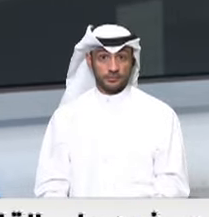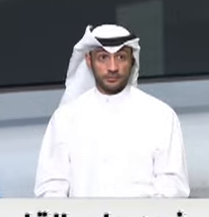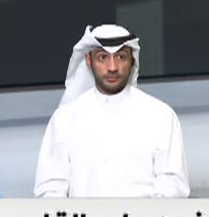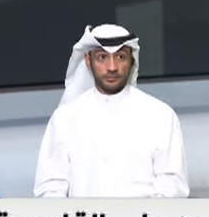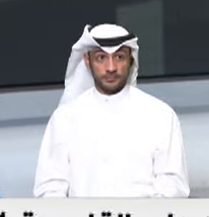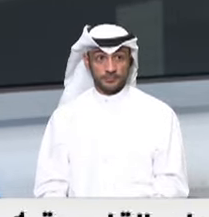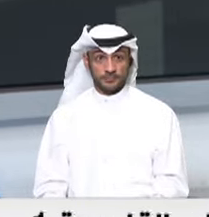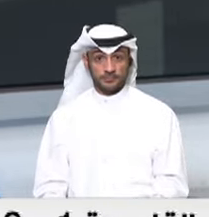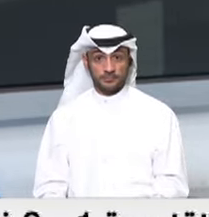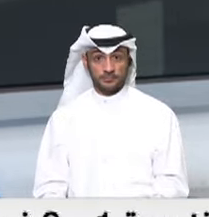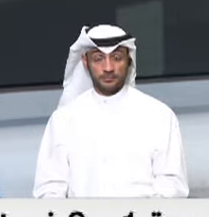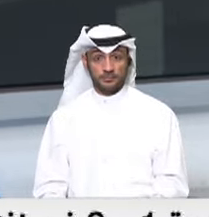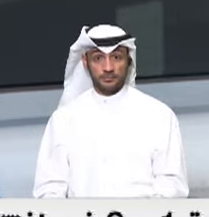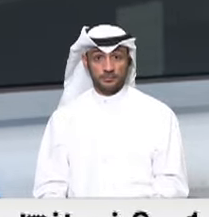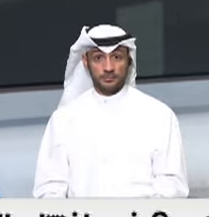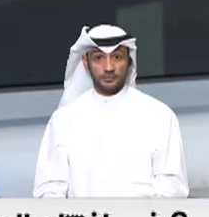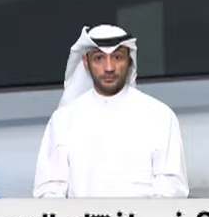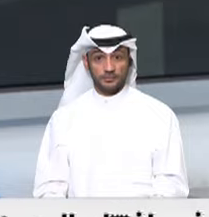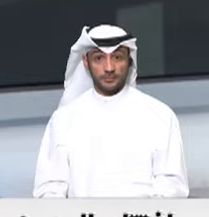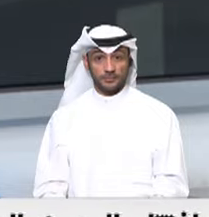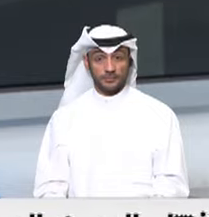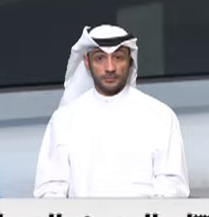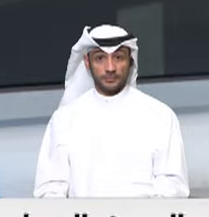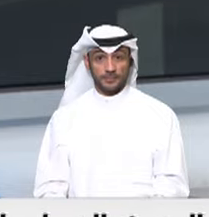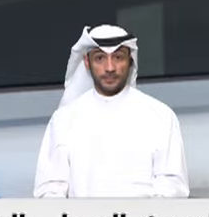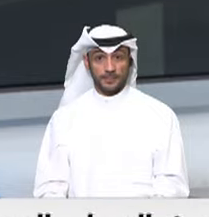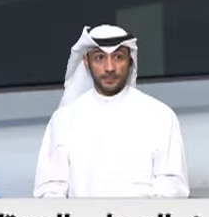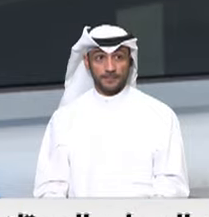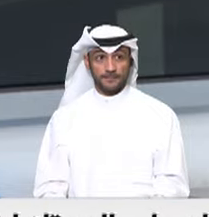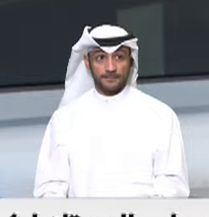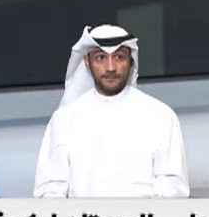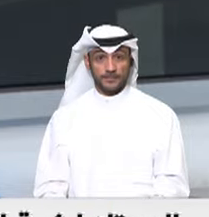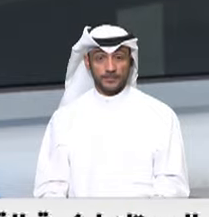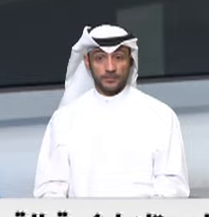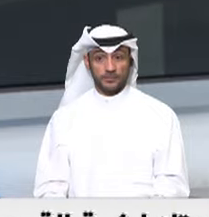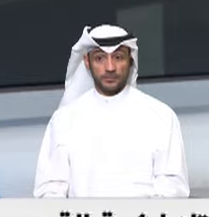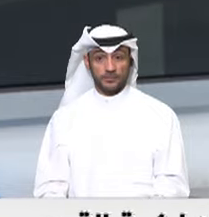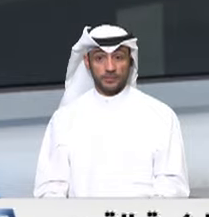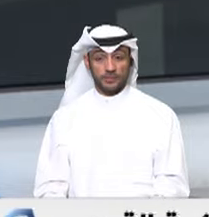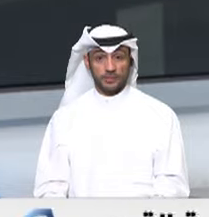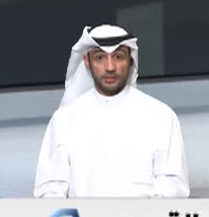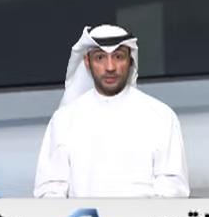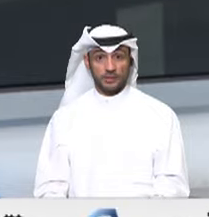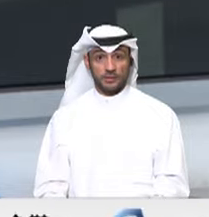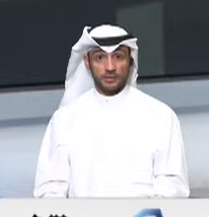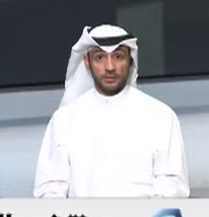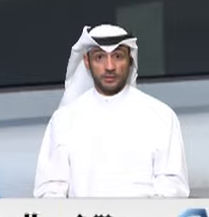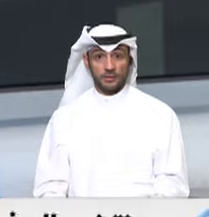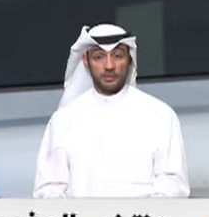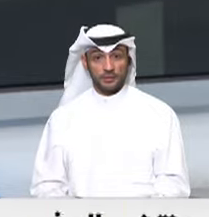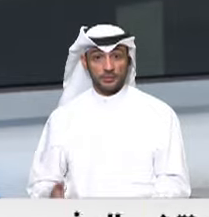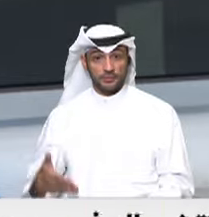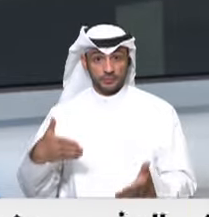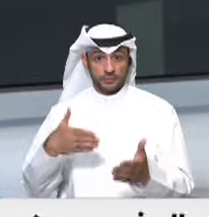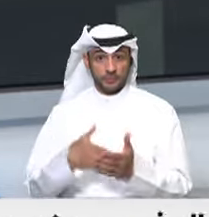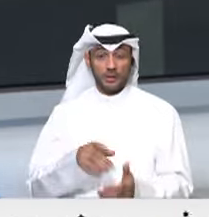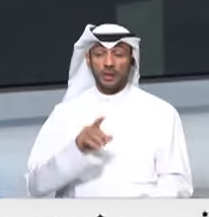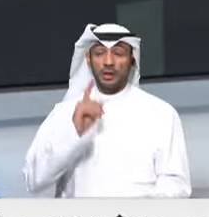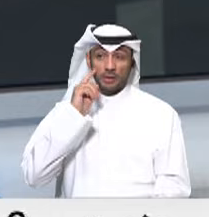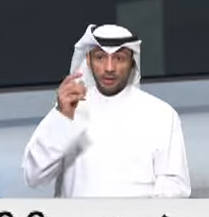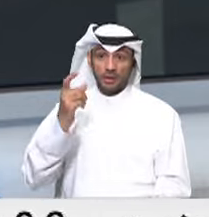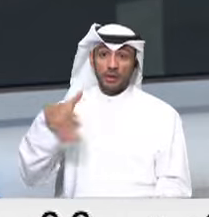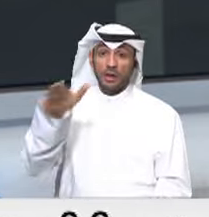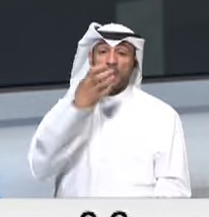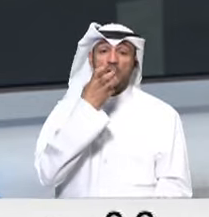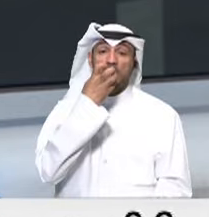م في الساعه شمالي غربي خفيف الى معتدل في يومي الثلاث والاربعاء باذن الله اعزائي المشاهدين اجواء حاره مستمره